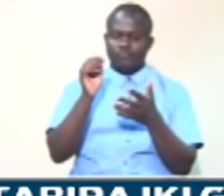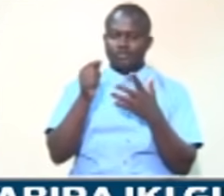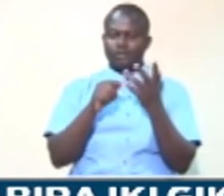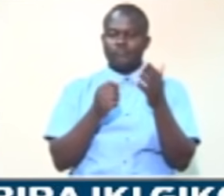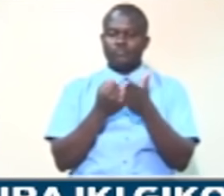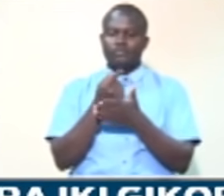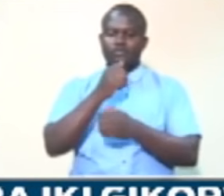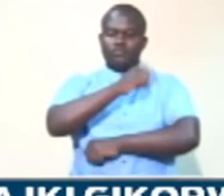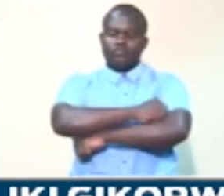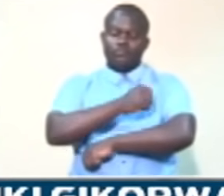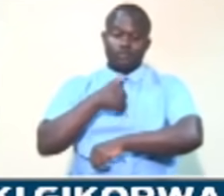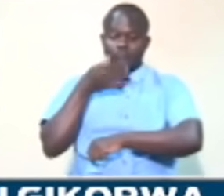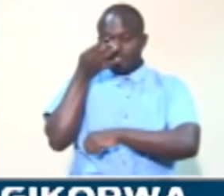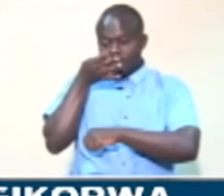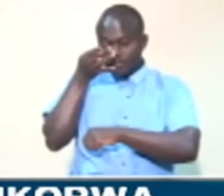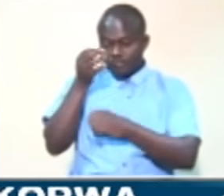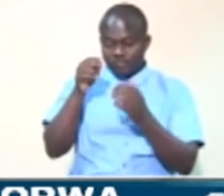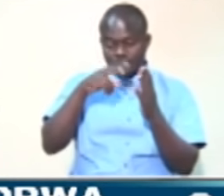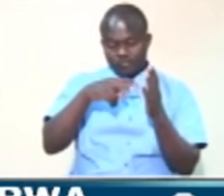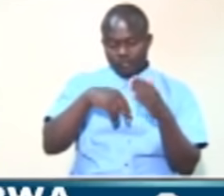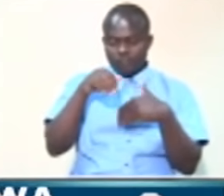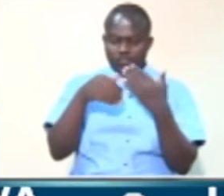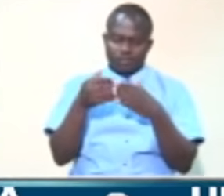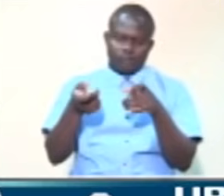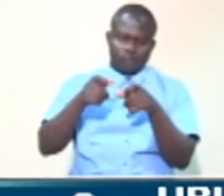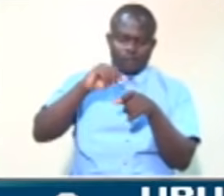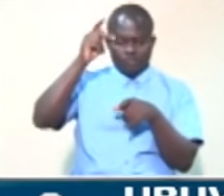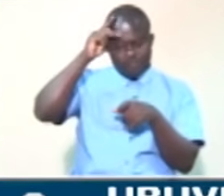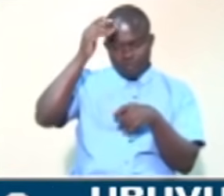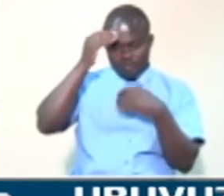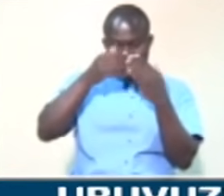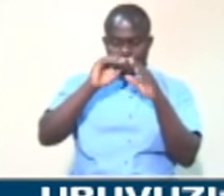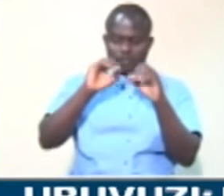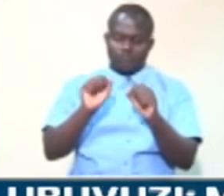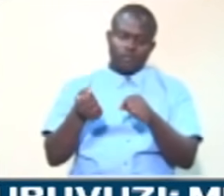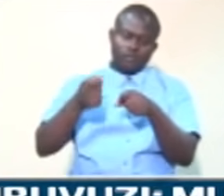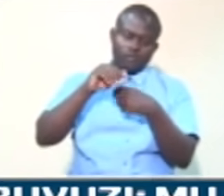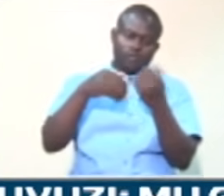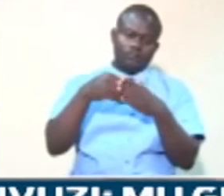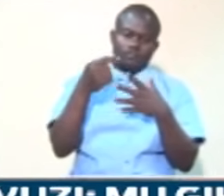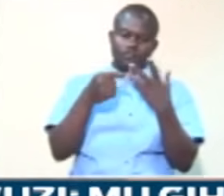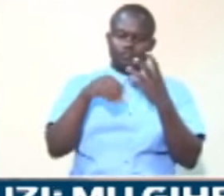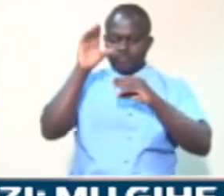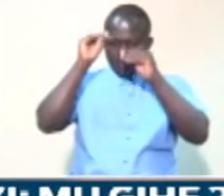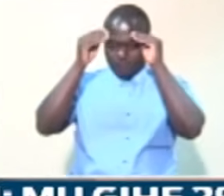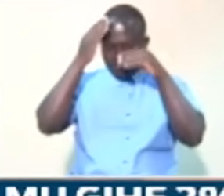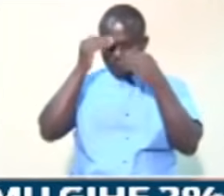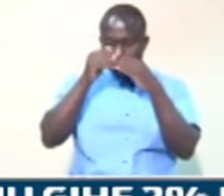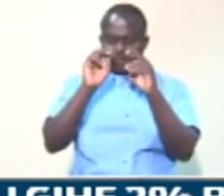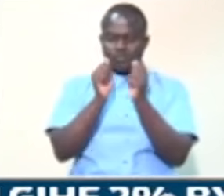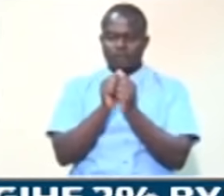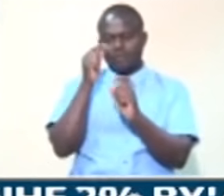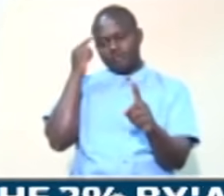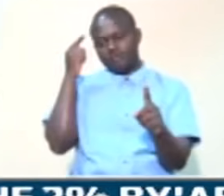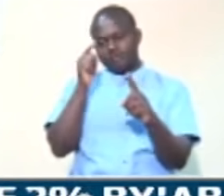ibituma abanyeshuri bagera amatsiko yo gusoma, yo gukarishya ubwenge no kugira ngo byiyongereho ku byo baba bize, kugira ngo